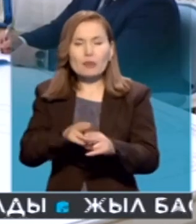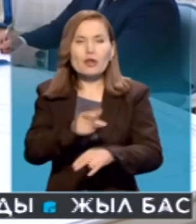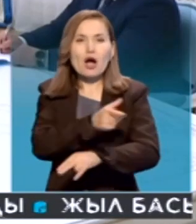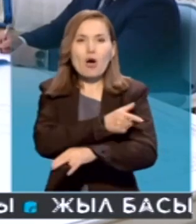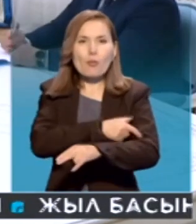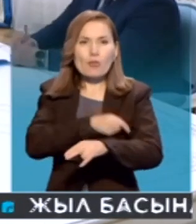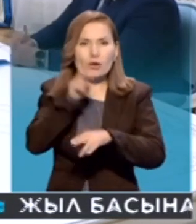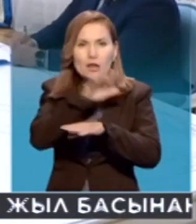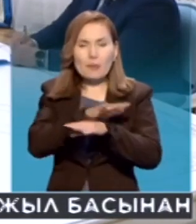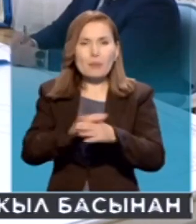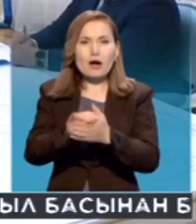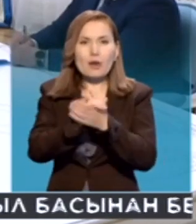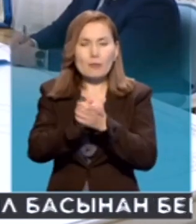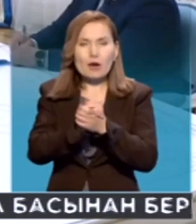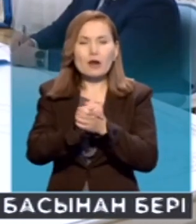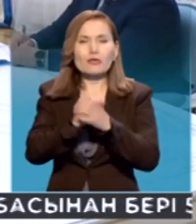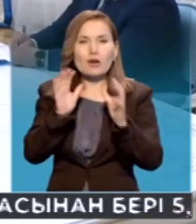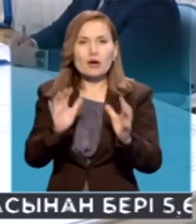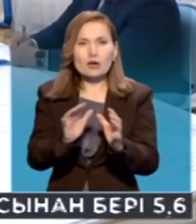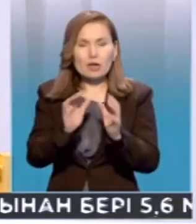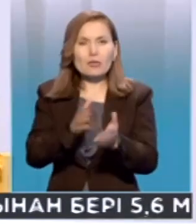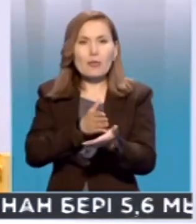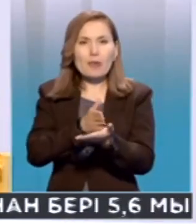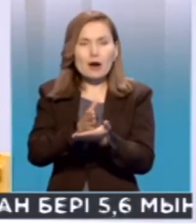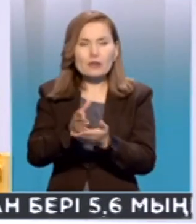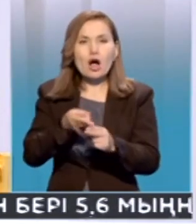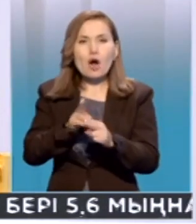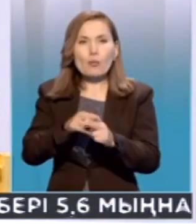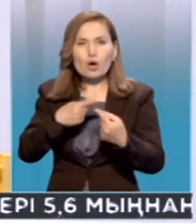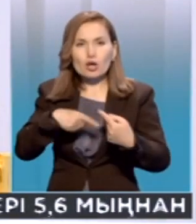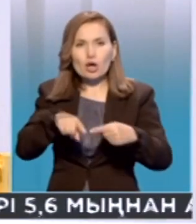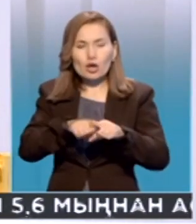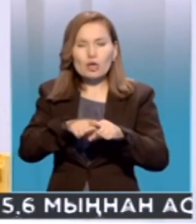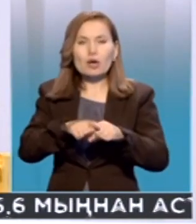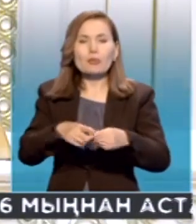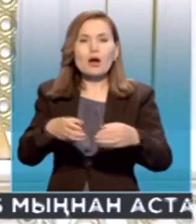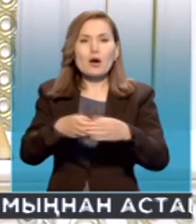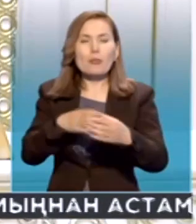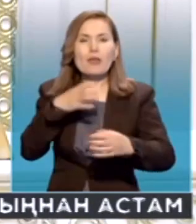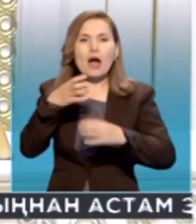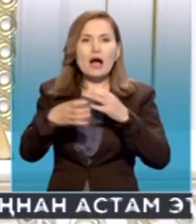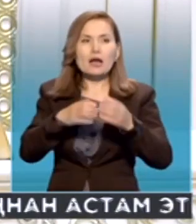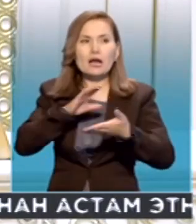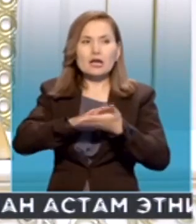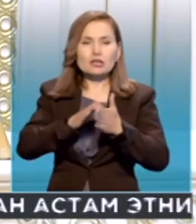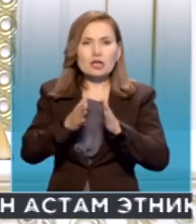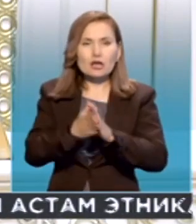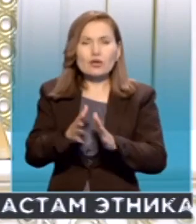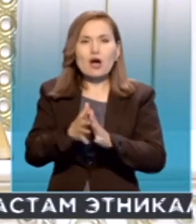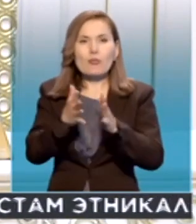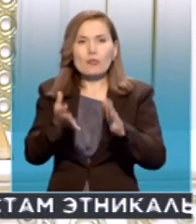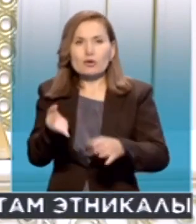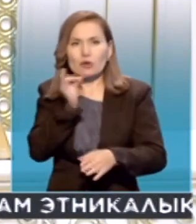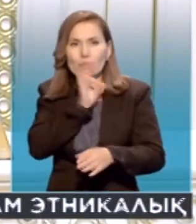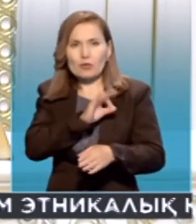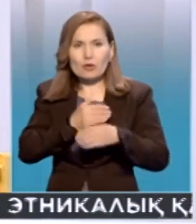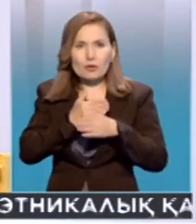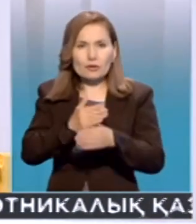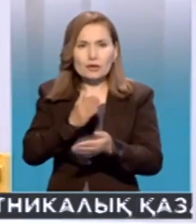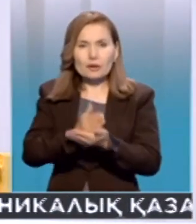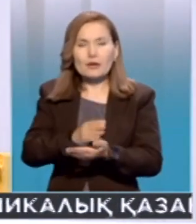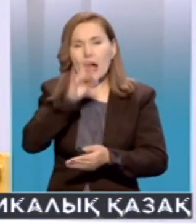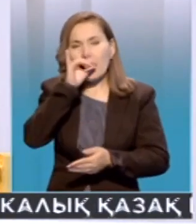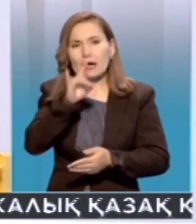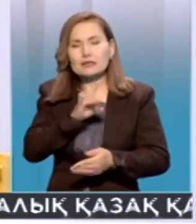арасындағы ынтымақтастықты дамытуға бағытталған. Сонымен қатар бұл ұйым халықаралық жағдайды жақсартуға зор үлес қосуды көздейді. Сондықтан